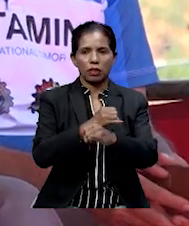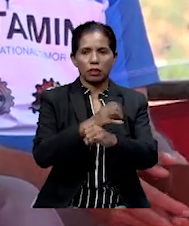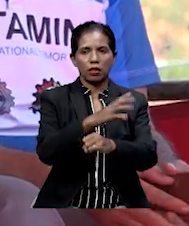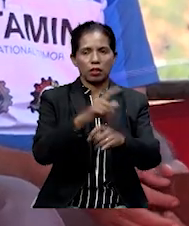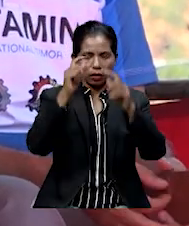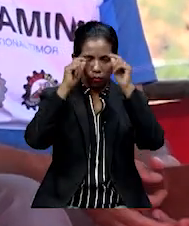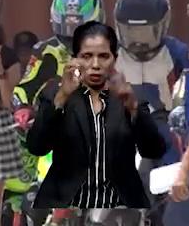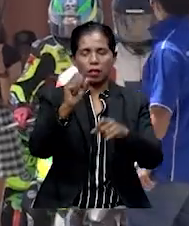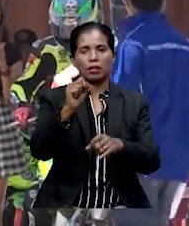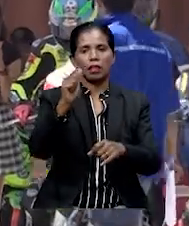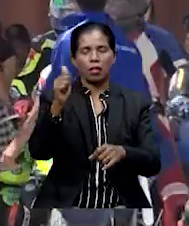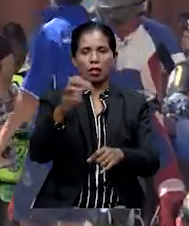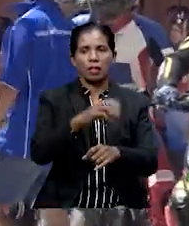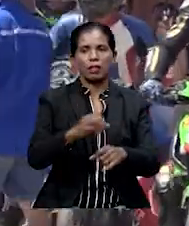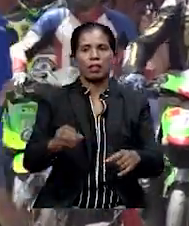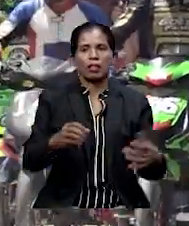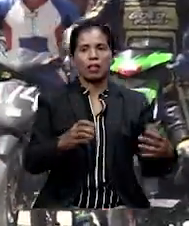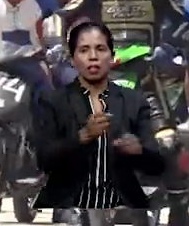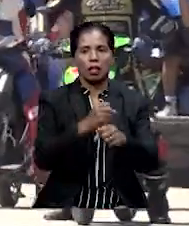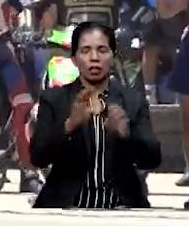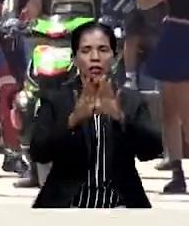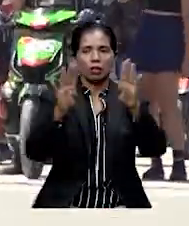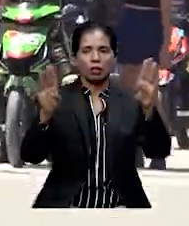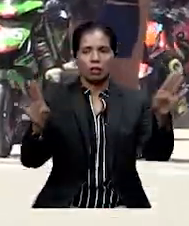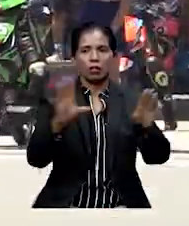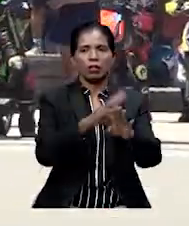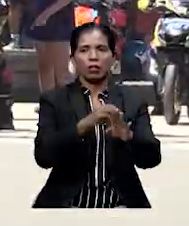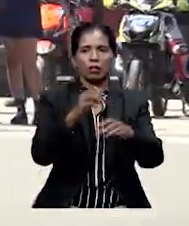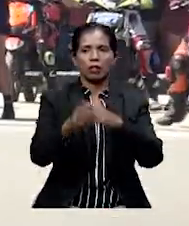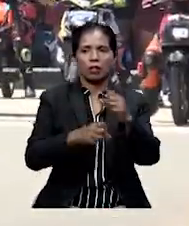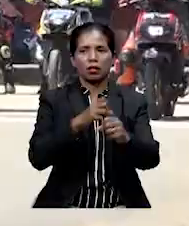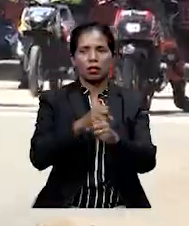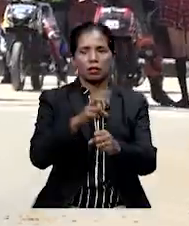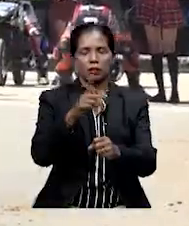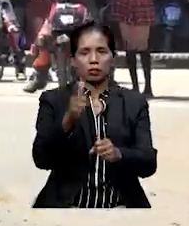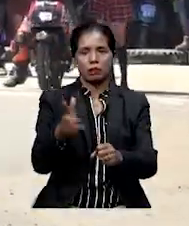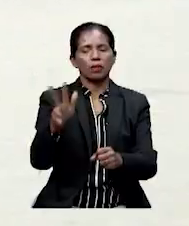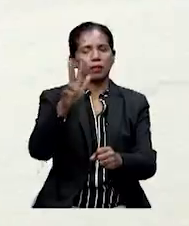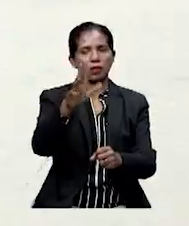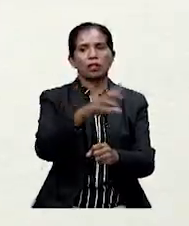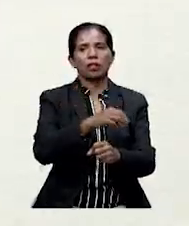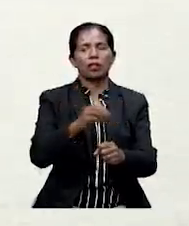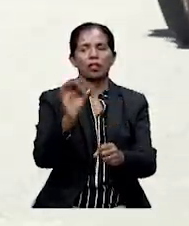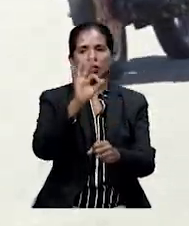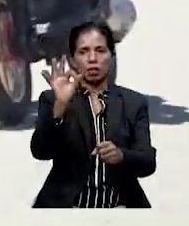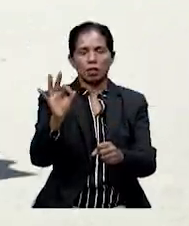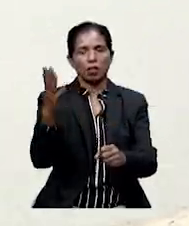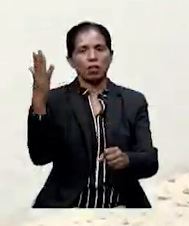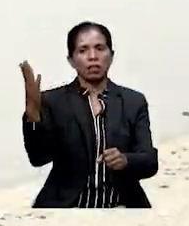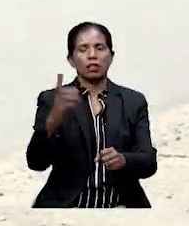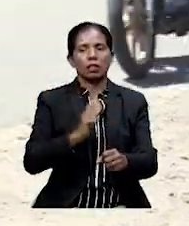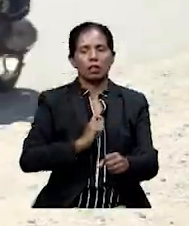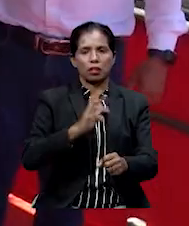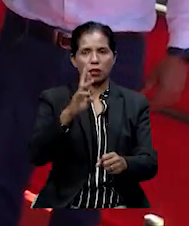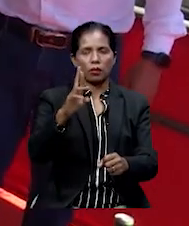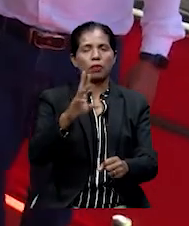mos parceru sira oficialmente halo abertura ba evento o trades tinan rihun ruar on lu resen tolu sexta feira ne ia tasi tolu